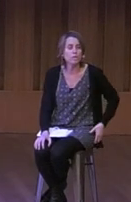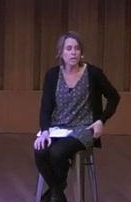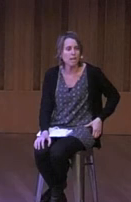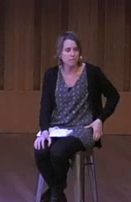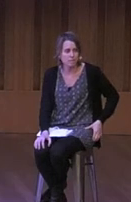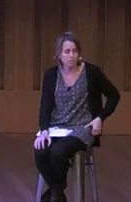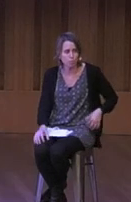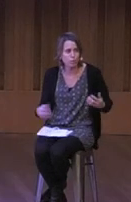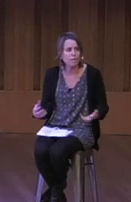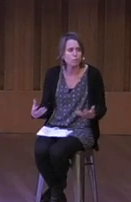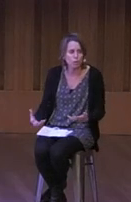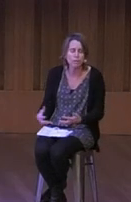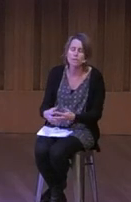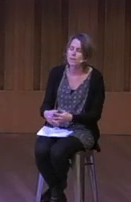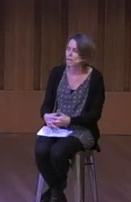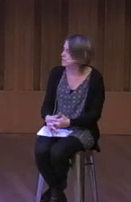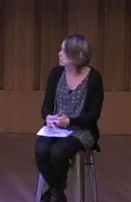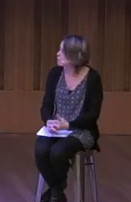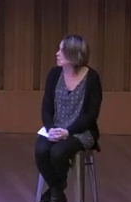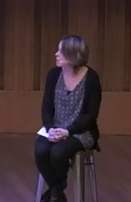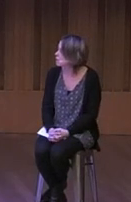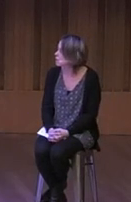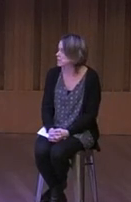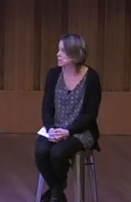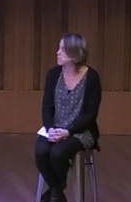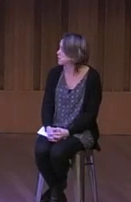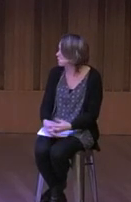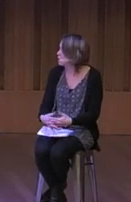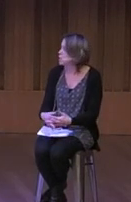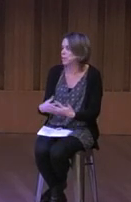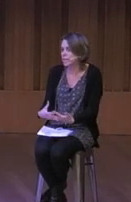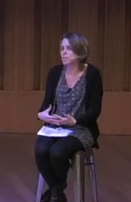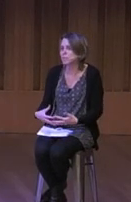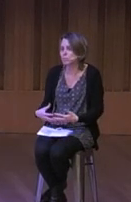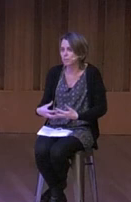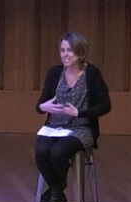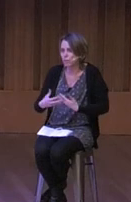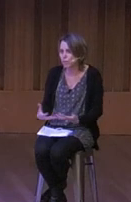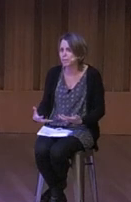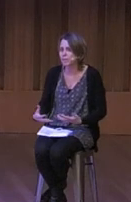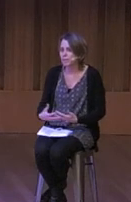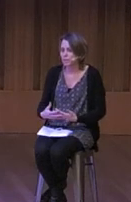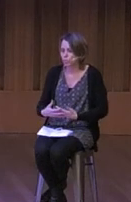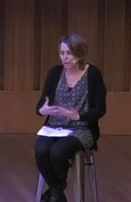no és una cosa irreal. S'està produint actualment a Barcelona aquest tema. Per tant, creiem que és un tema que